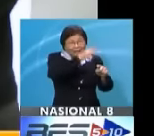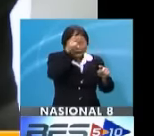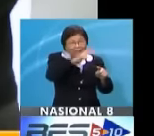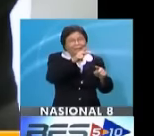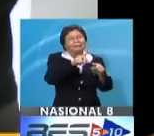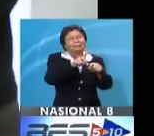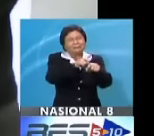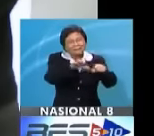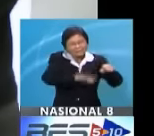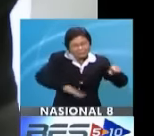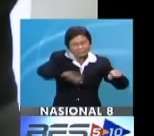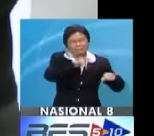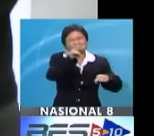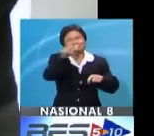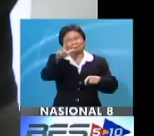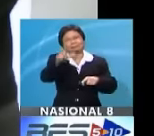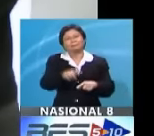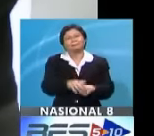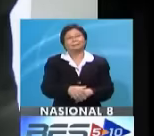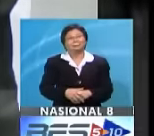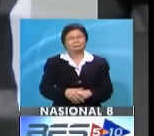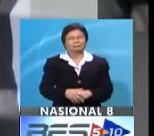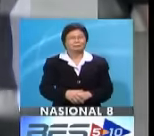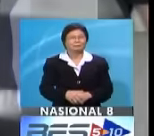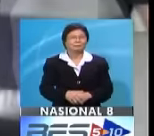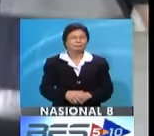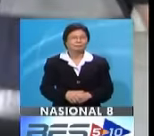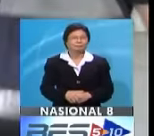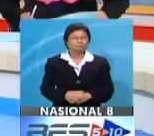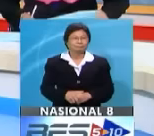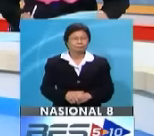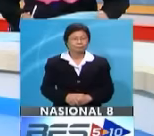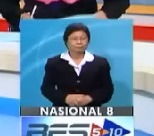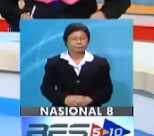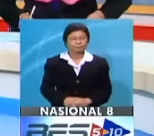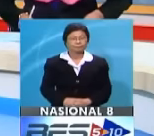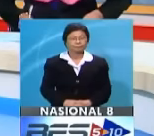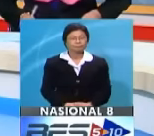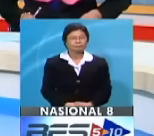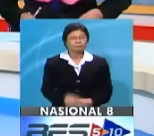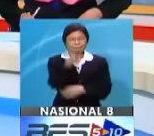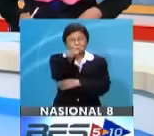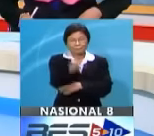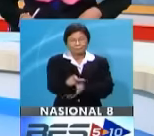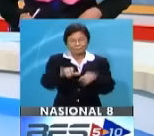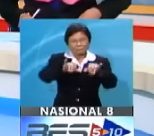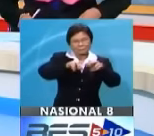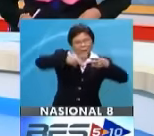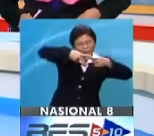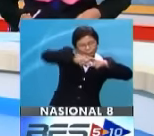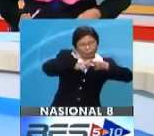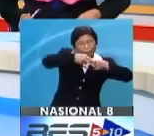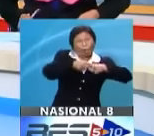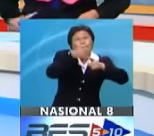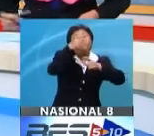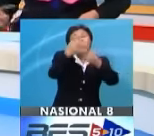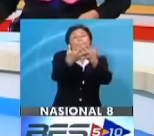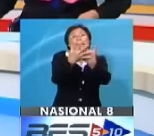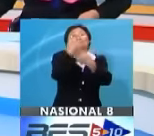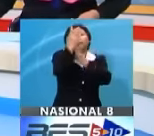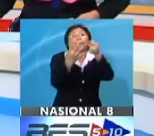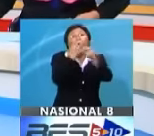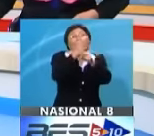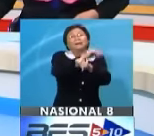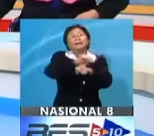Lembah Klang. Seorang mekanik dipenjara 4 tahun serta